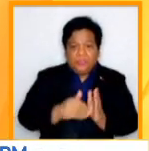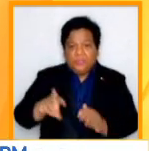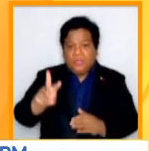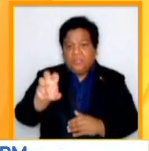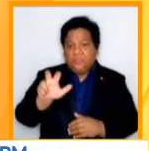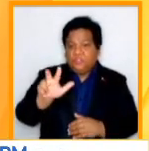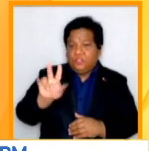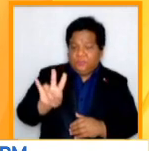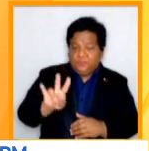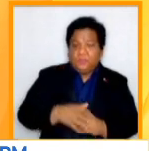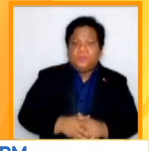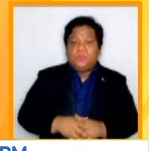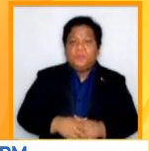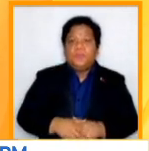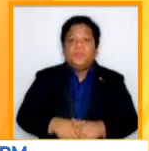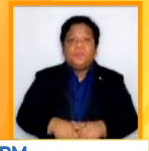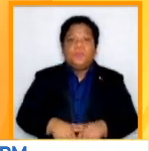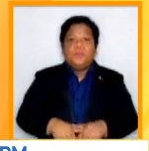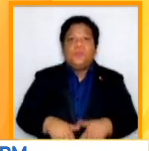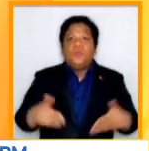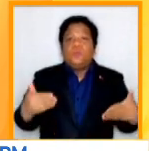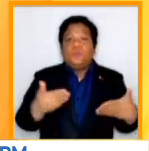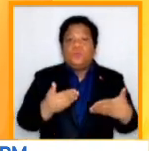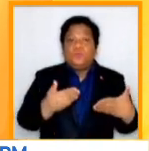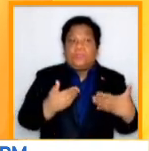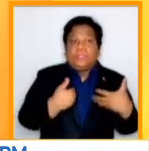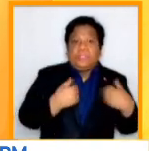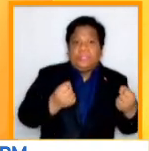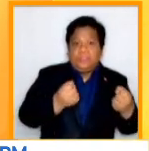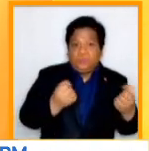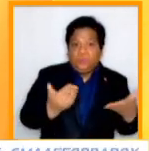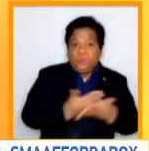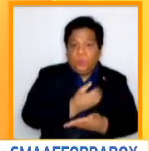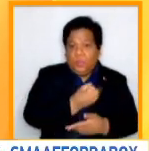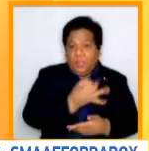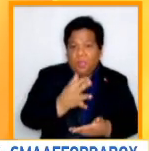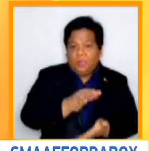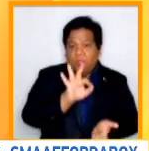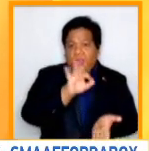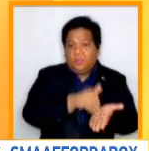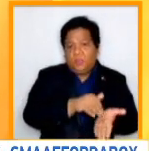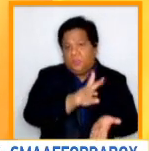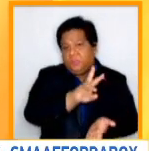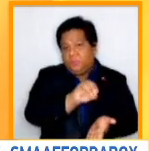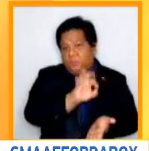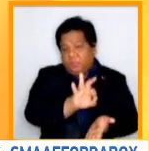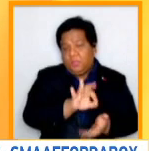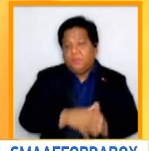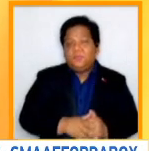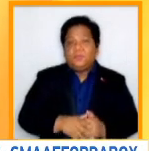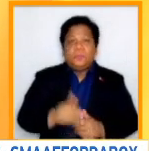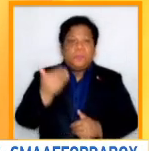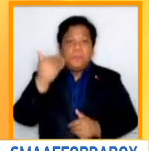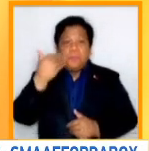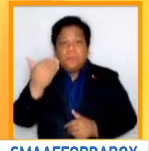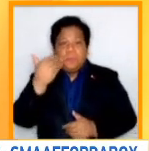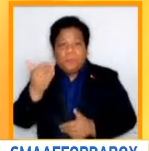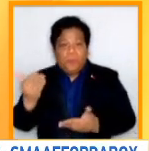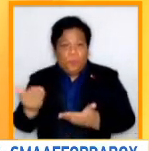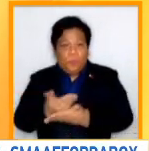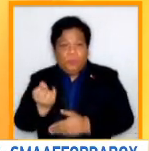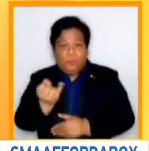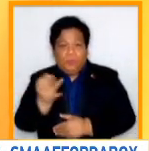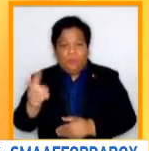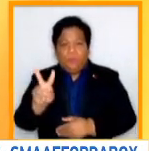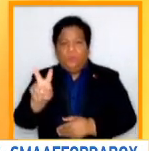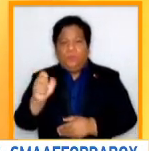9,609 naman ang mga bagong gumaling, habang nadagdagan ng 211 ang mga nasawi. Ayon sa DOH, mas